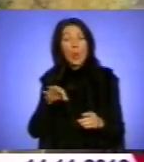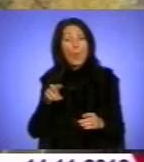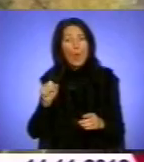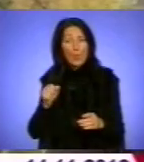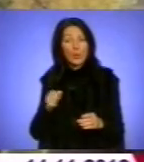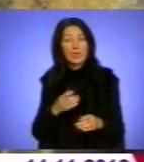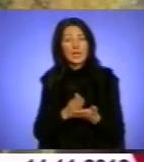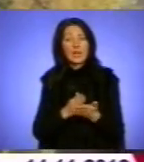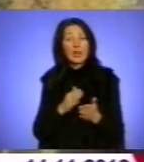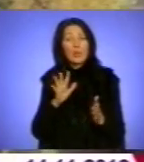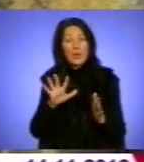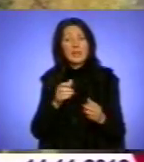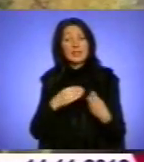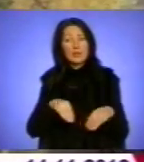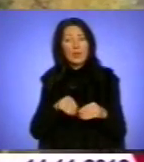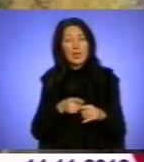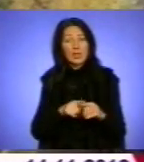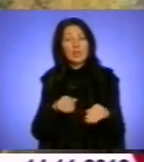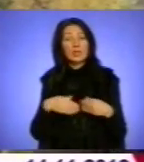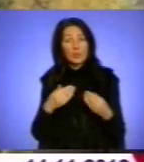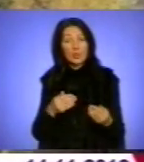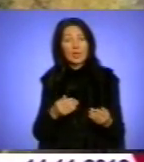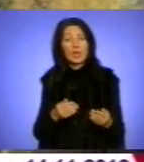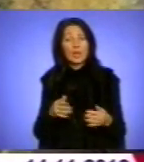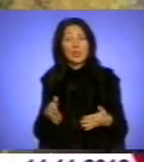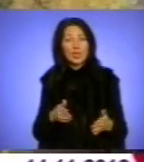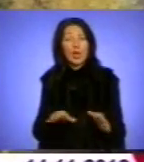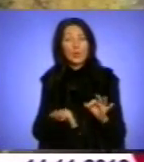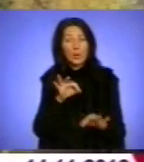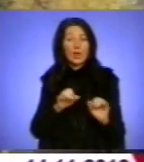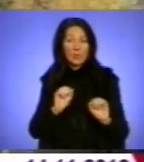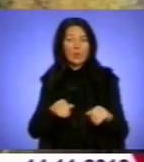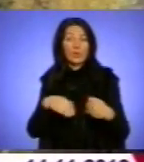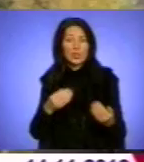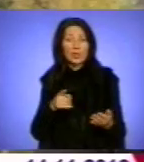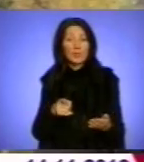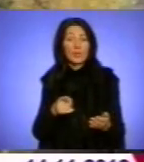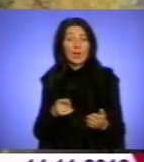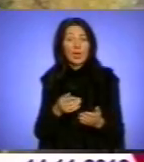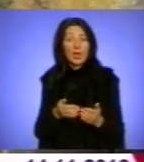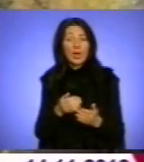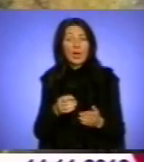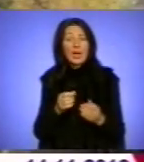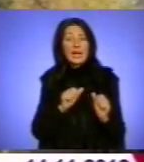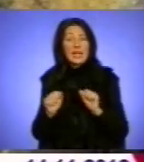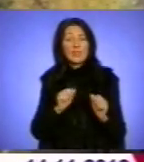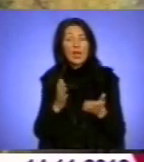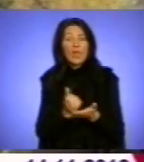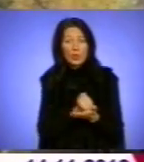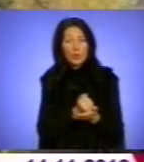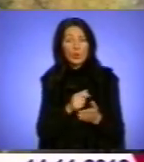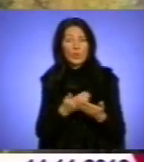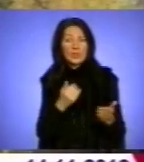шляхом жеребкування мало вручити. Тому їх бракнуло. Керівник фонду «Серце до серця», людина з